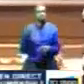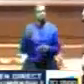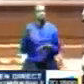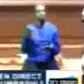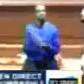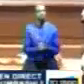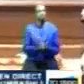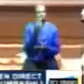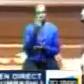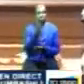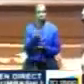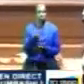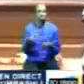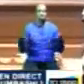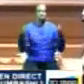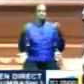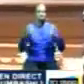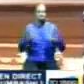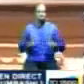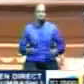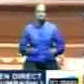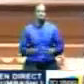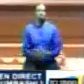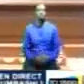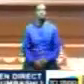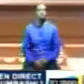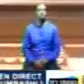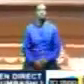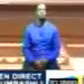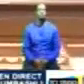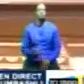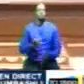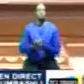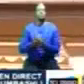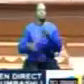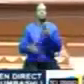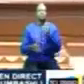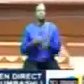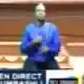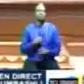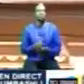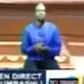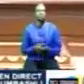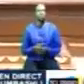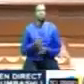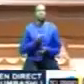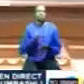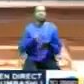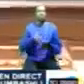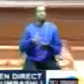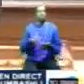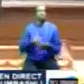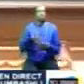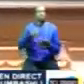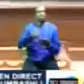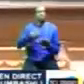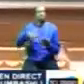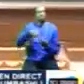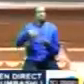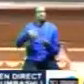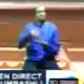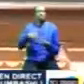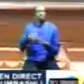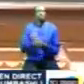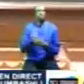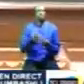concerne l'habillement. Attends, tu as mambo ne kuangalia mvuvari. Aina mimi kuna sema. Je lis la lettre sur la. Niko naisoma hapa muibaru. Je suis en train de lire la